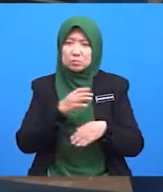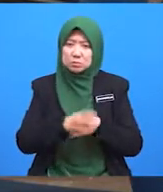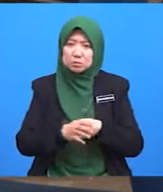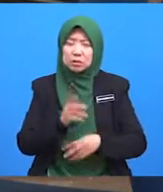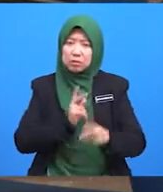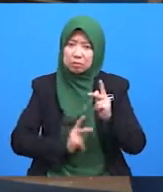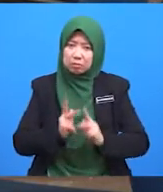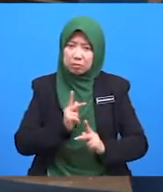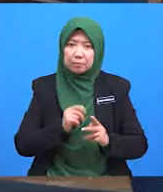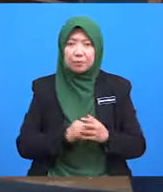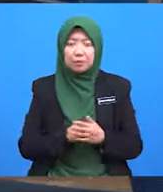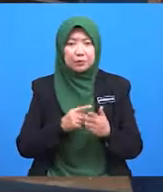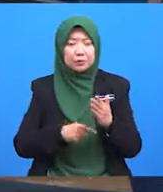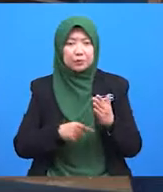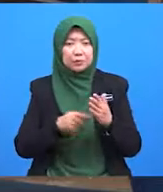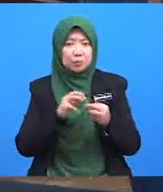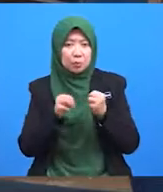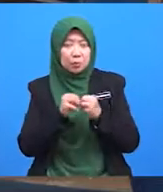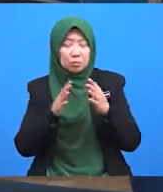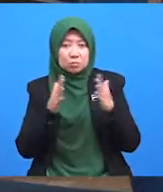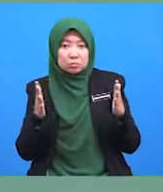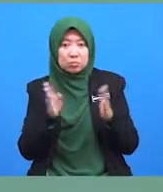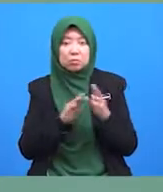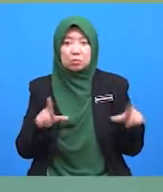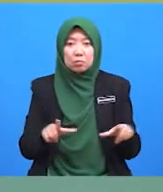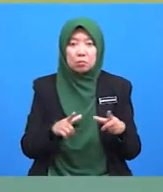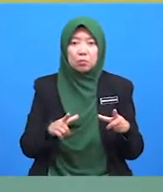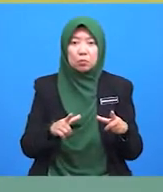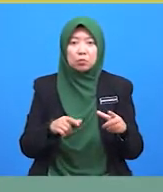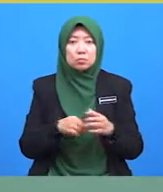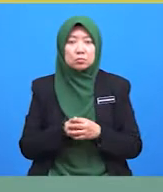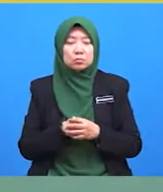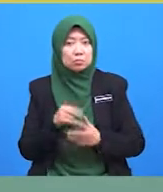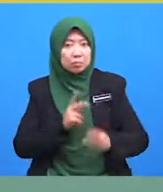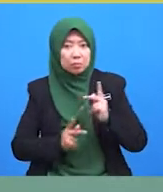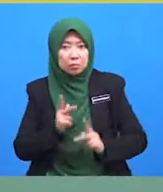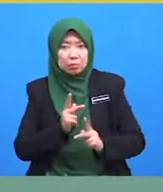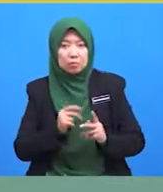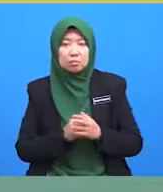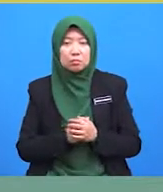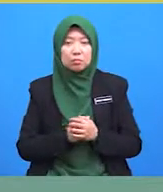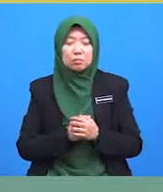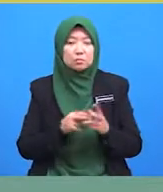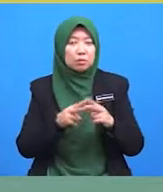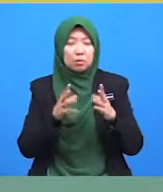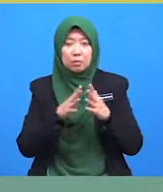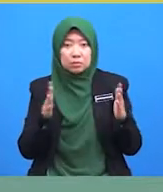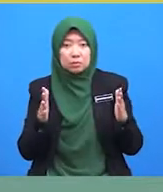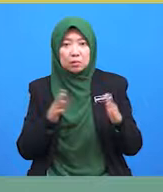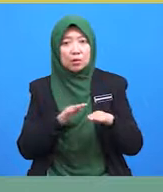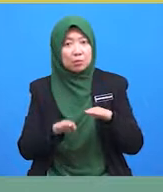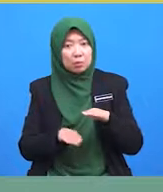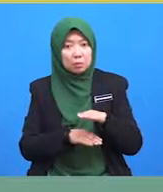Ada risiko yang lebih besar yang mungkin berlaku iaitu kelecuhan kimia dan risikonya lebih besar di